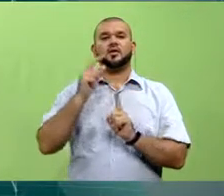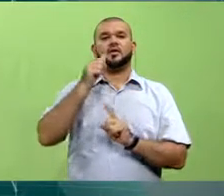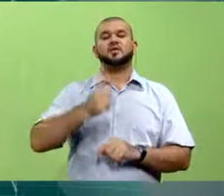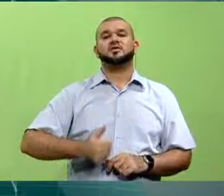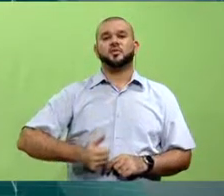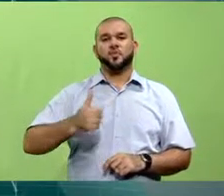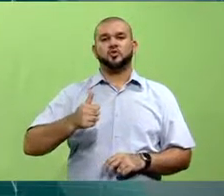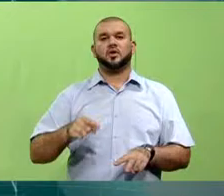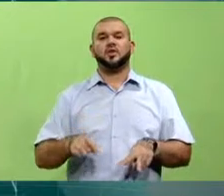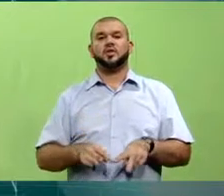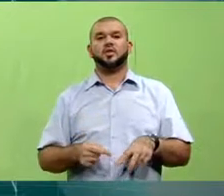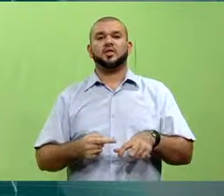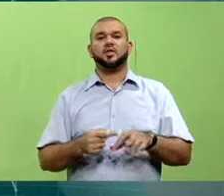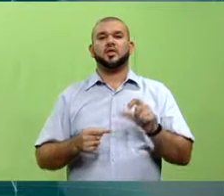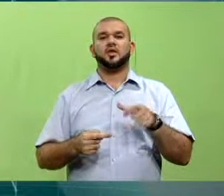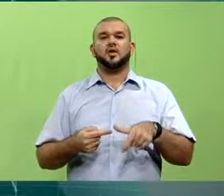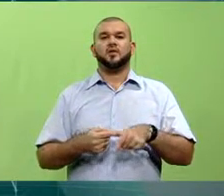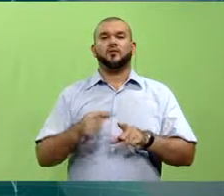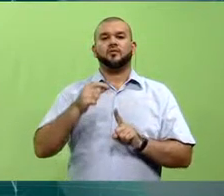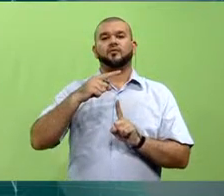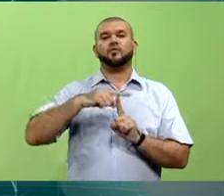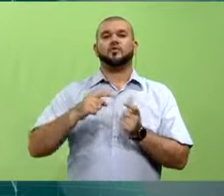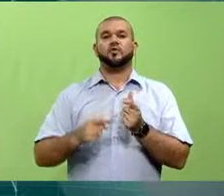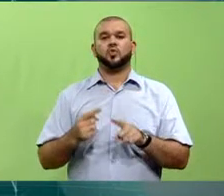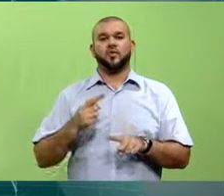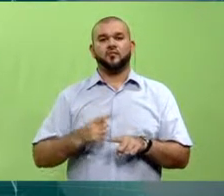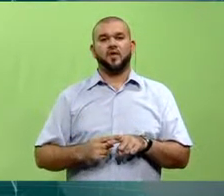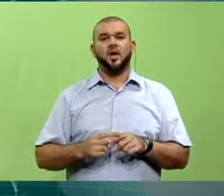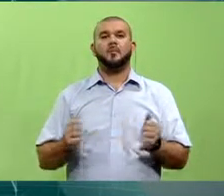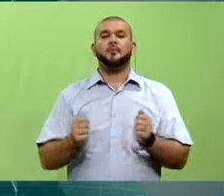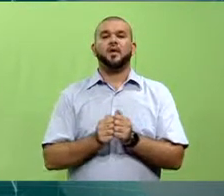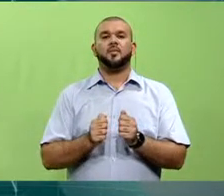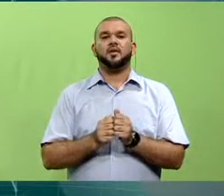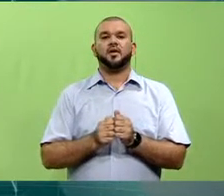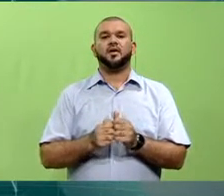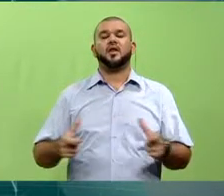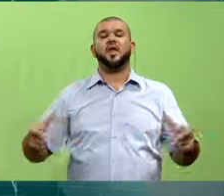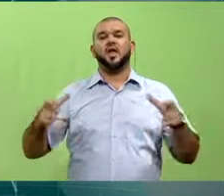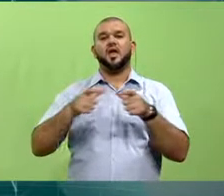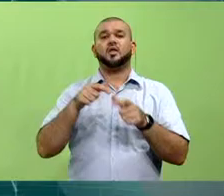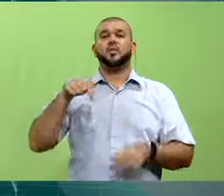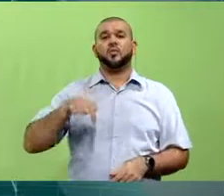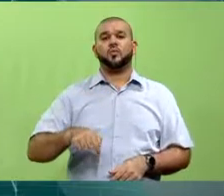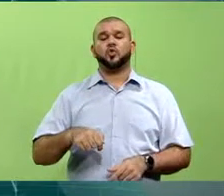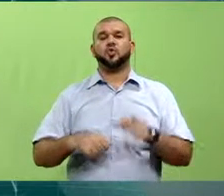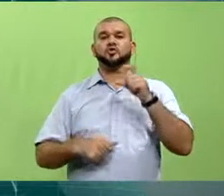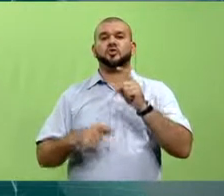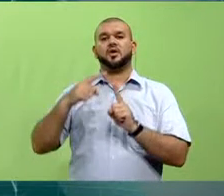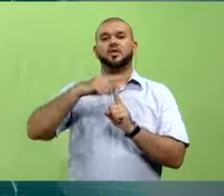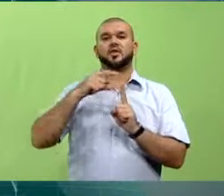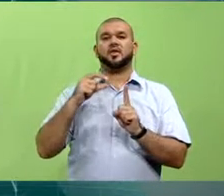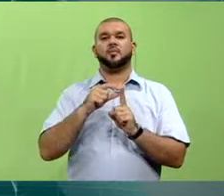DİSİ Başkanı Neofitu ve beraberindeki heyet CTP Birleşik Güçler Genel